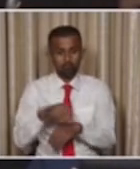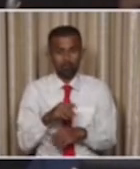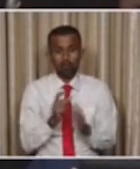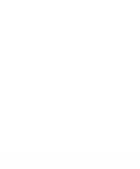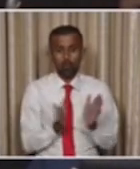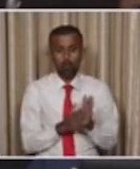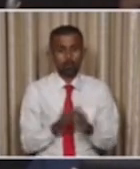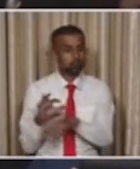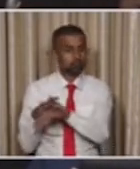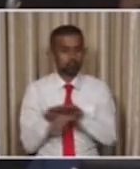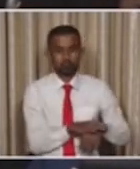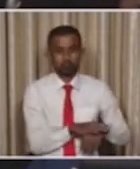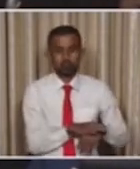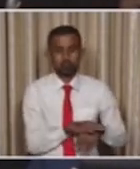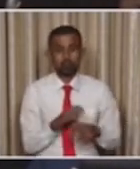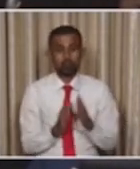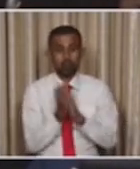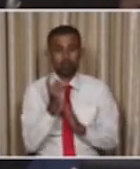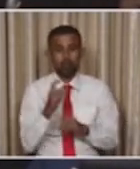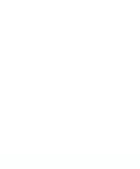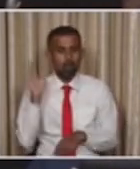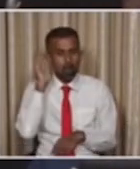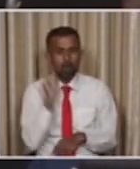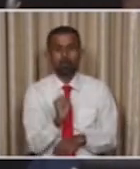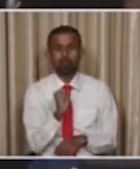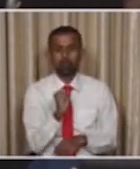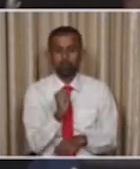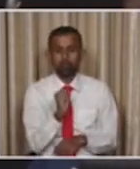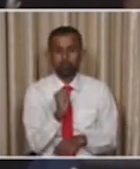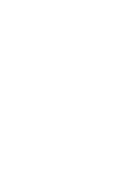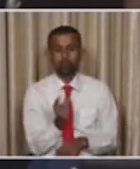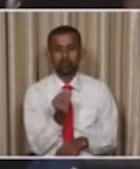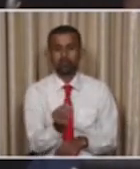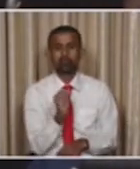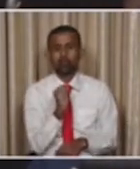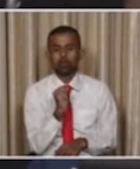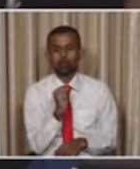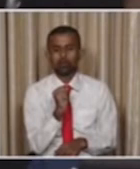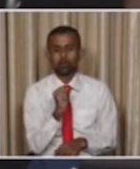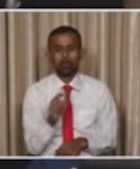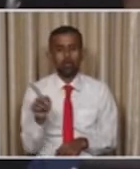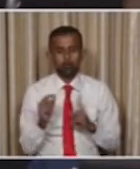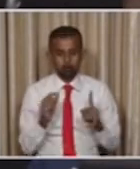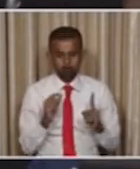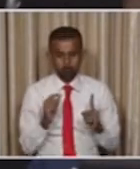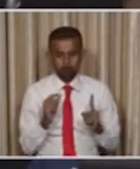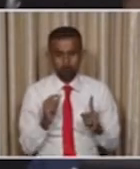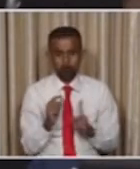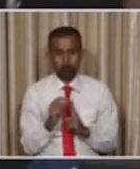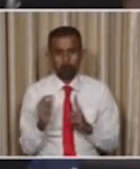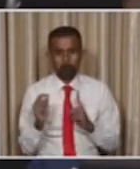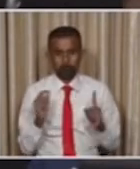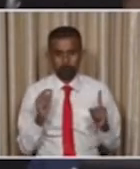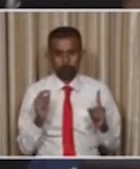වරප්‍රසාද කමිටුවට. ඒතර වරප්‍රසාද කමිටුවට කැඳවලා මොකක්ද අහන්නේ? මොකද්ද දෙන්න පුළුවන් දඬුවම? අනිත් ඒ කාවද මේ කැඳවන්නේ?